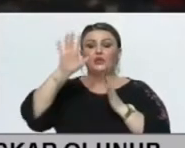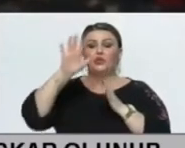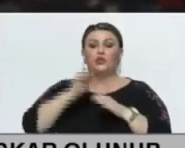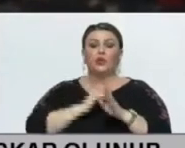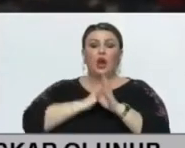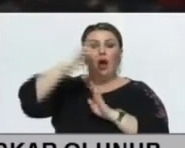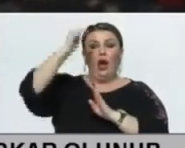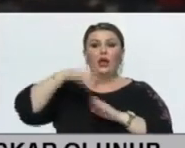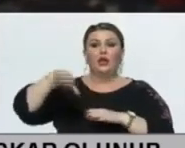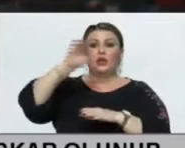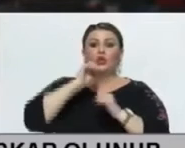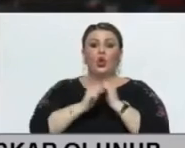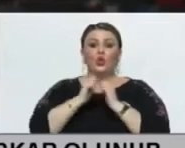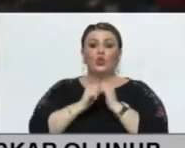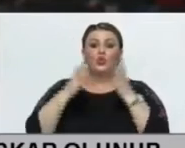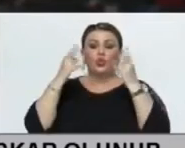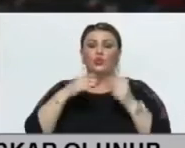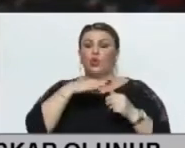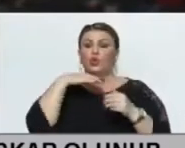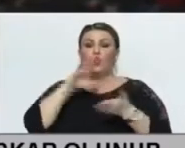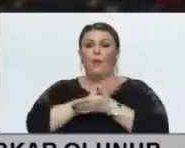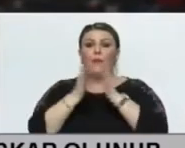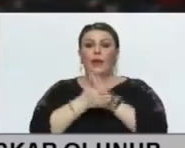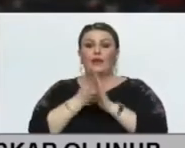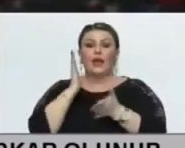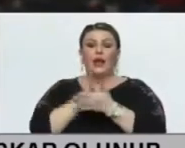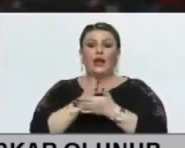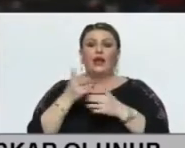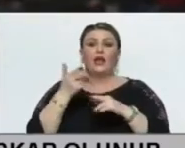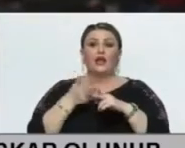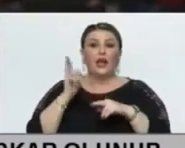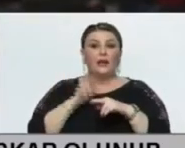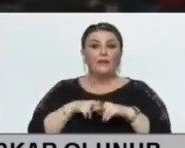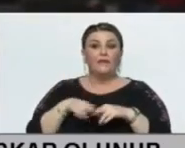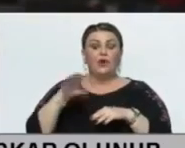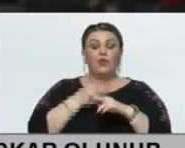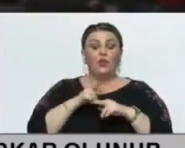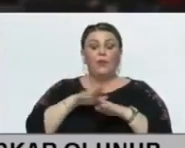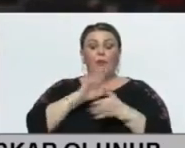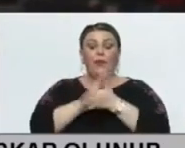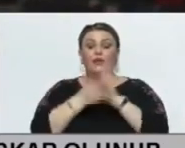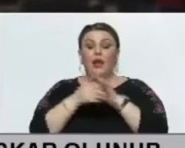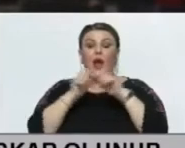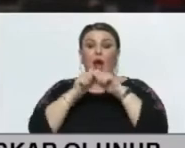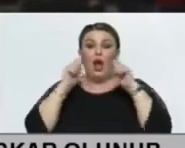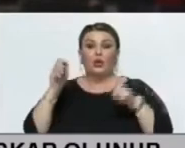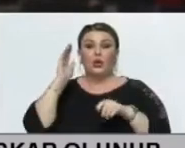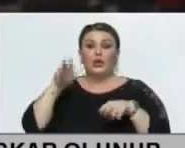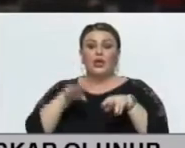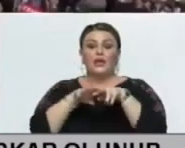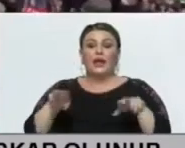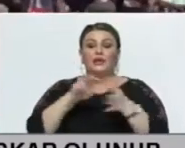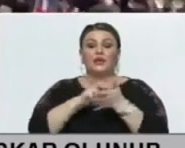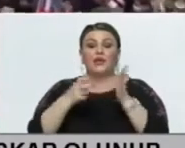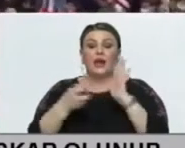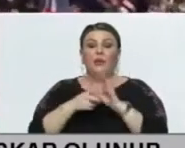başka gündemde olan birçok meseleler var ki yakın günlerde hemen meseleler açıklanacak ki Nazirlər Kabineti